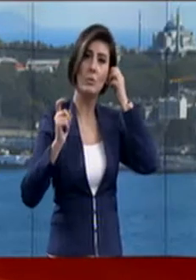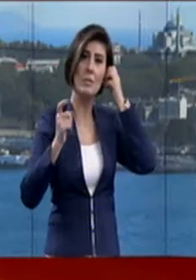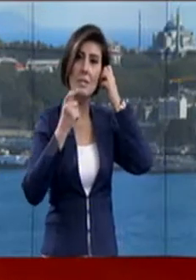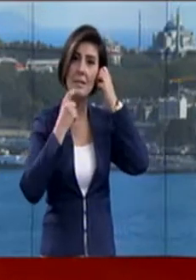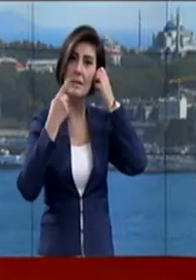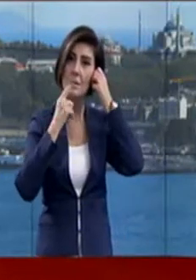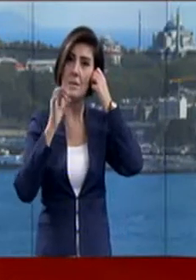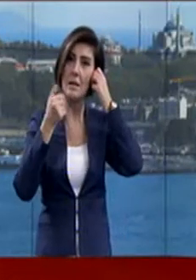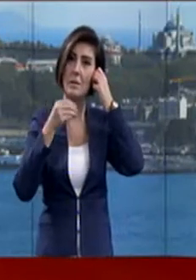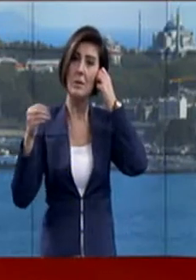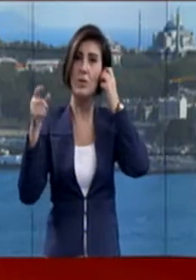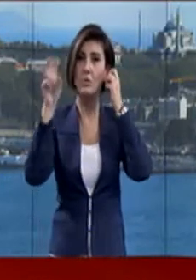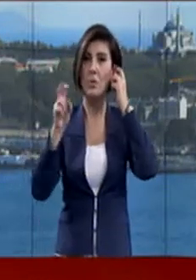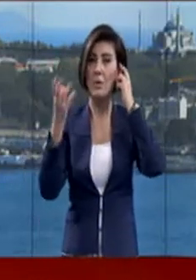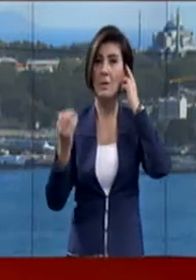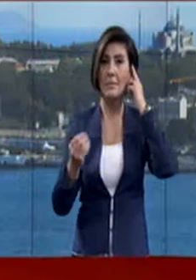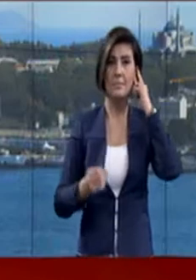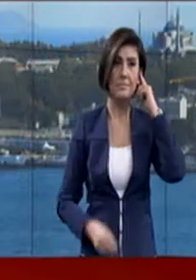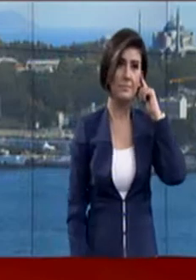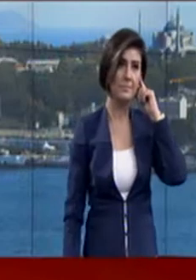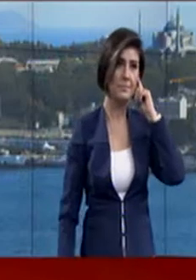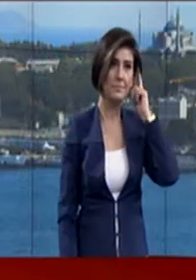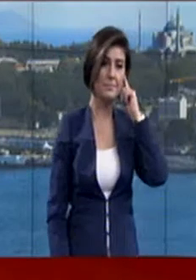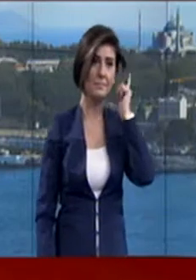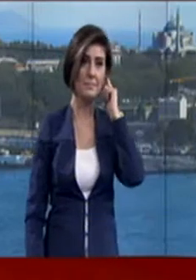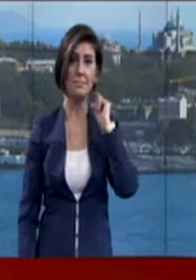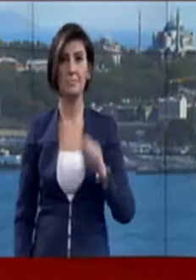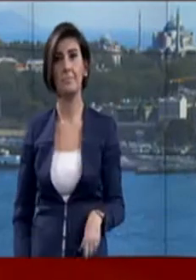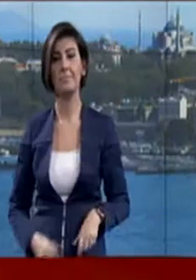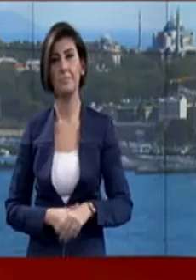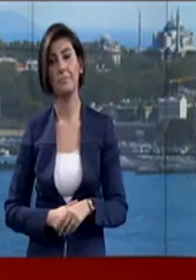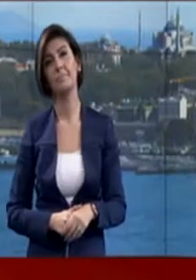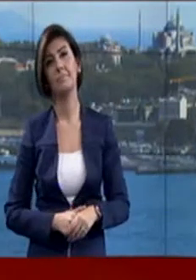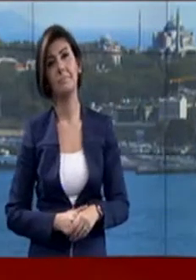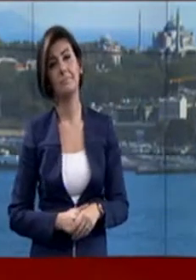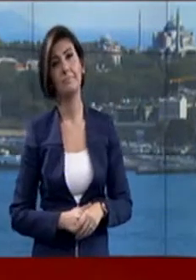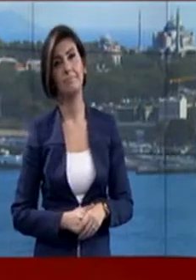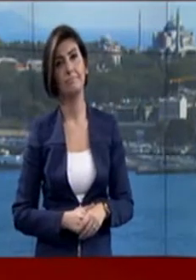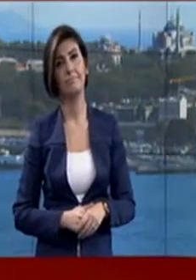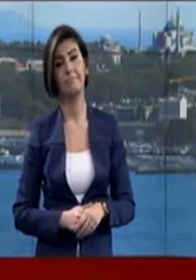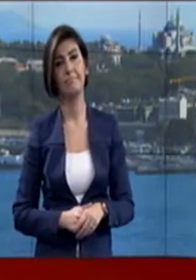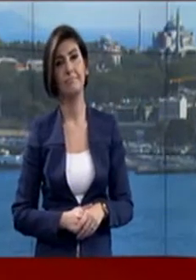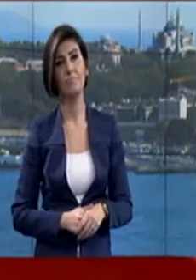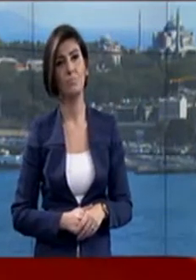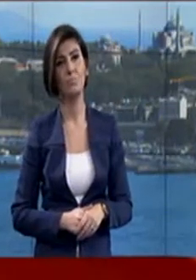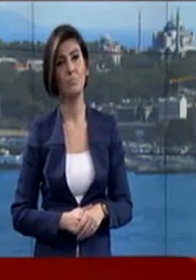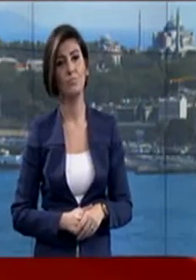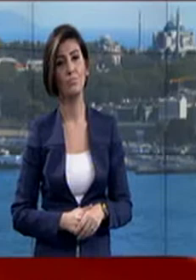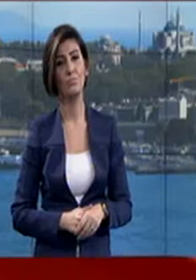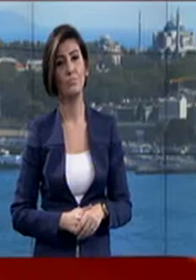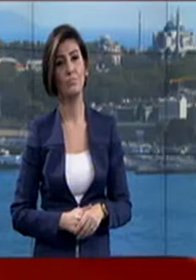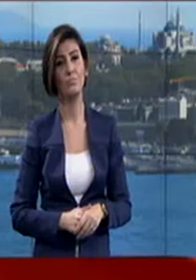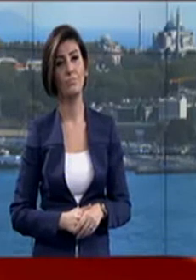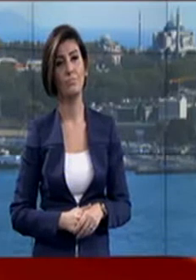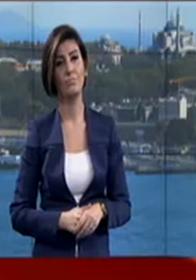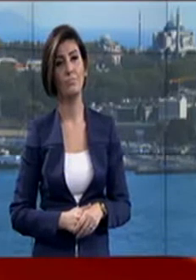dolar olan ihracat 312 milyon dolara yükseldi. İhraç ürünleri arasında demir çelik ürünleriyle makine ekipmanları ilk sırada.